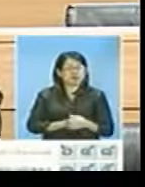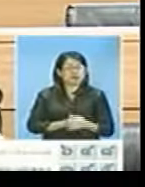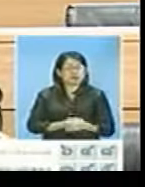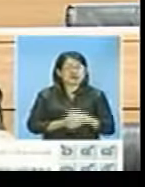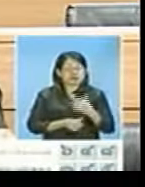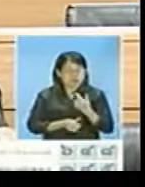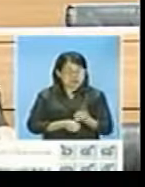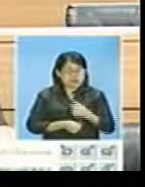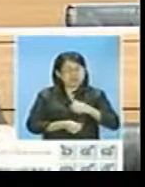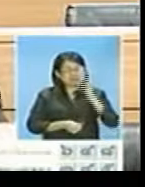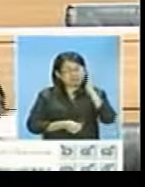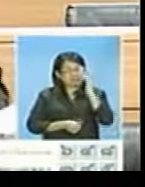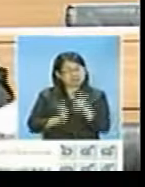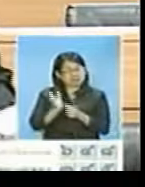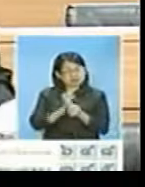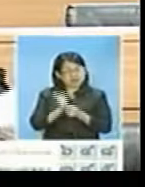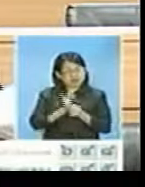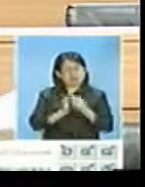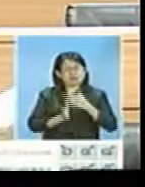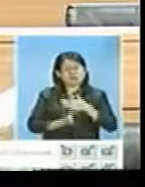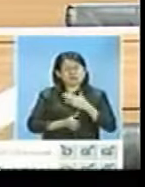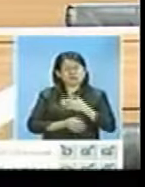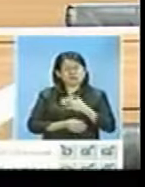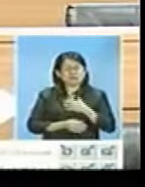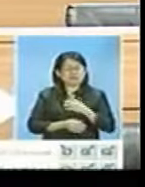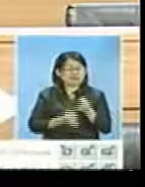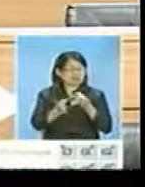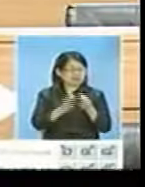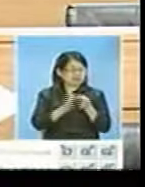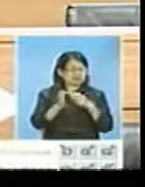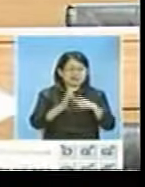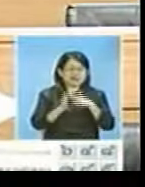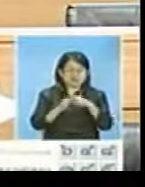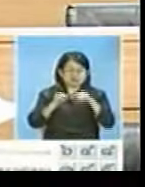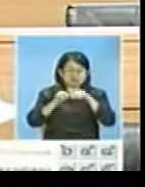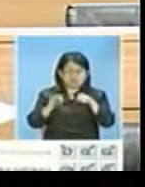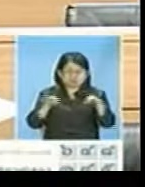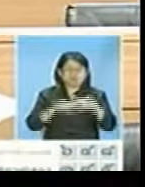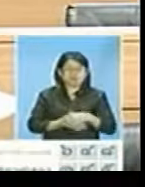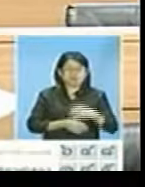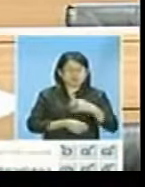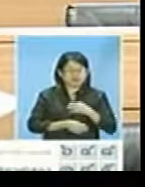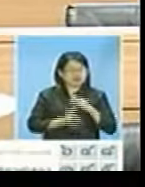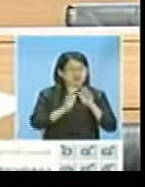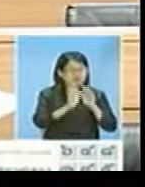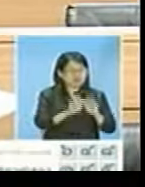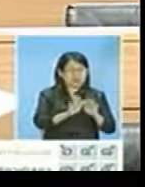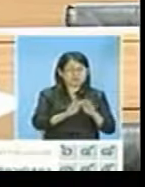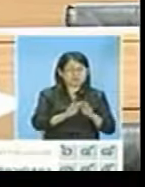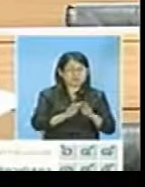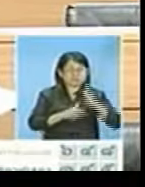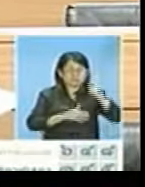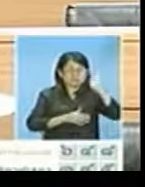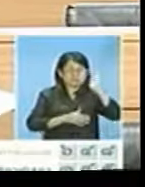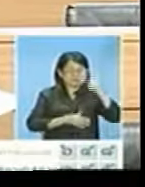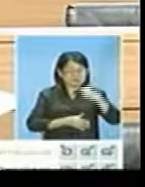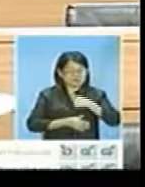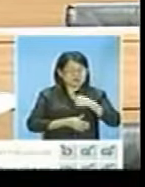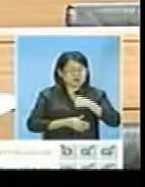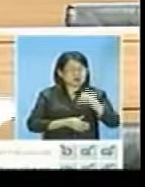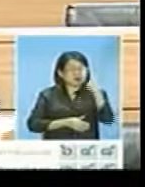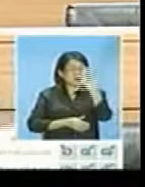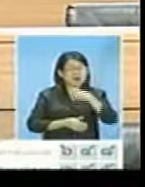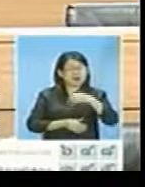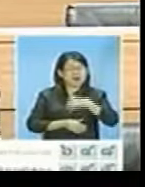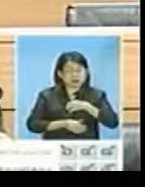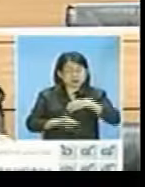ที่ผมแปรยติว่าอย่างนี้นะครับผมต้องการมาให้เหตุผลในสภาและต้องการฝากเสียงนี้ไปยังผู้ที่ประสงค์จะเป็นส